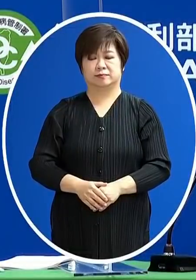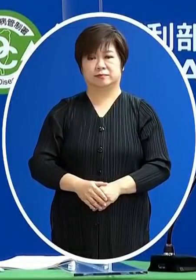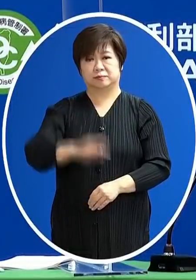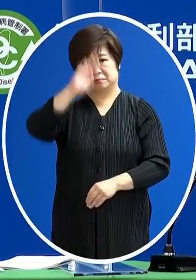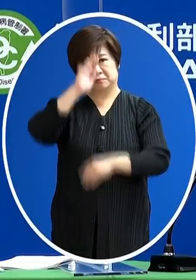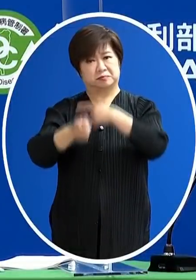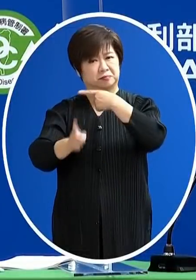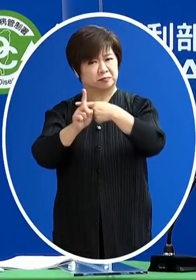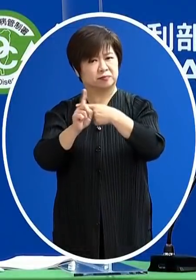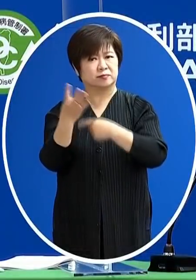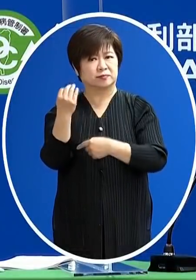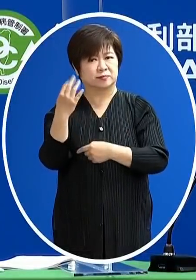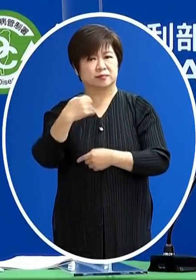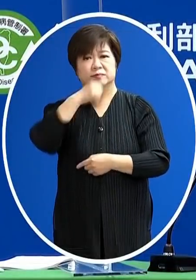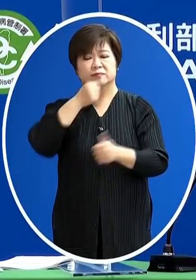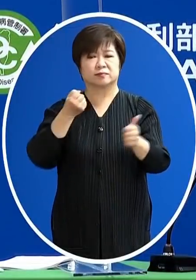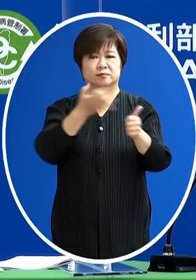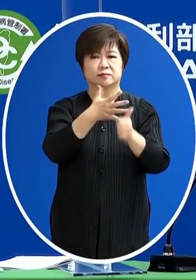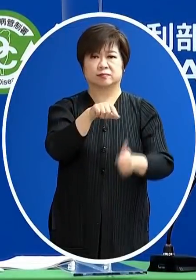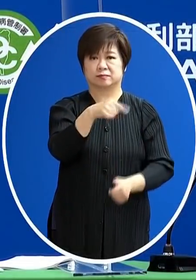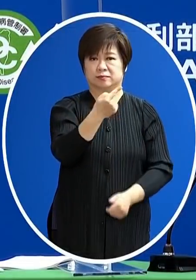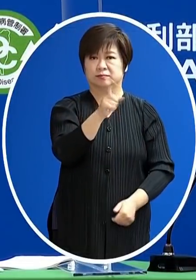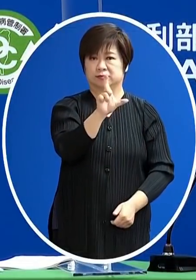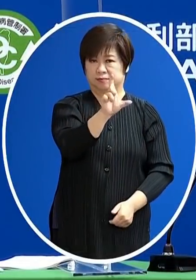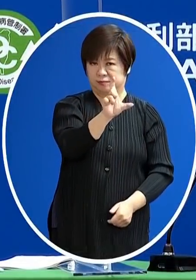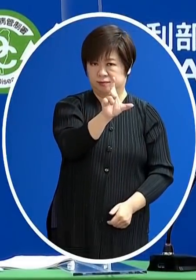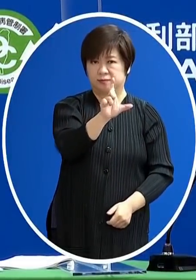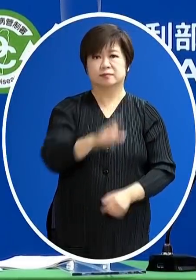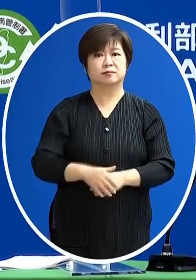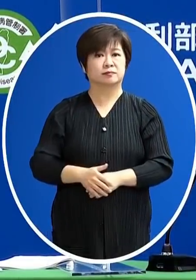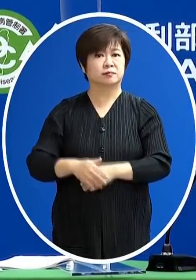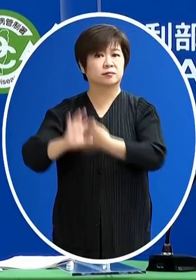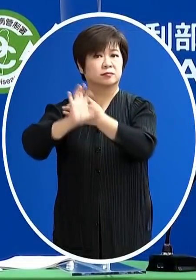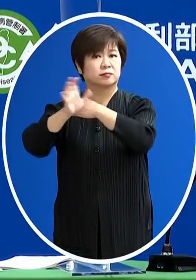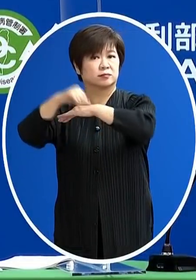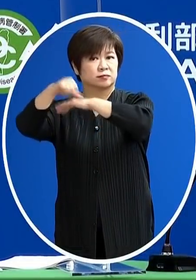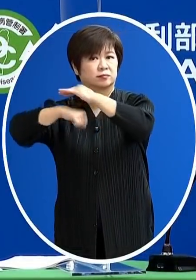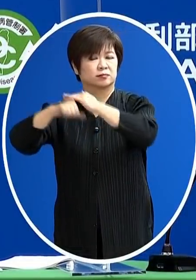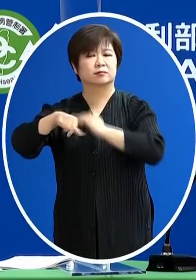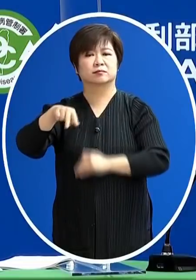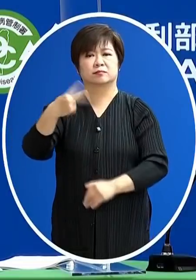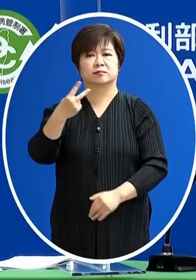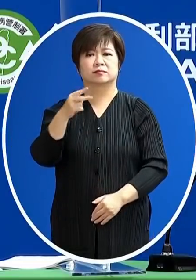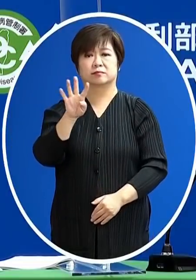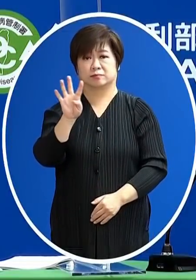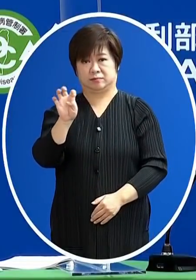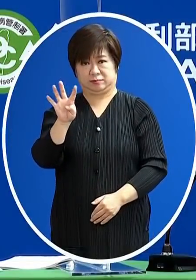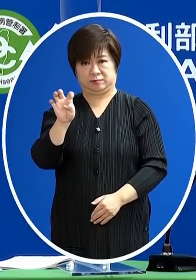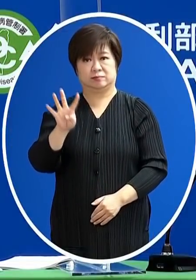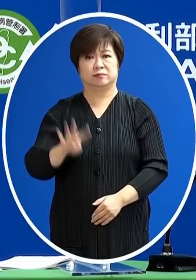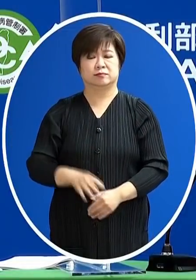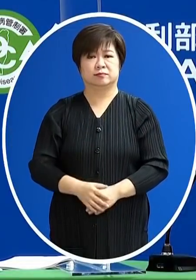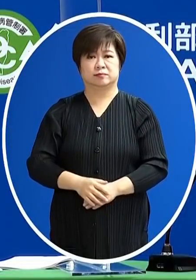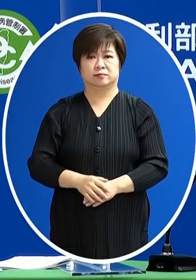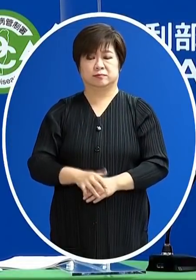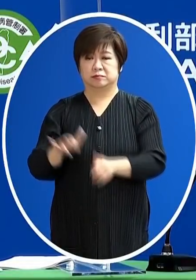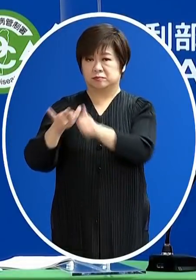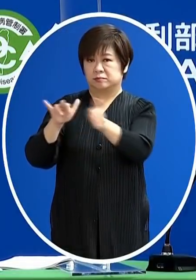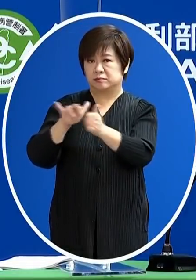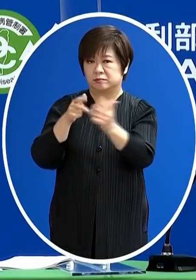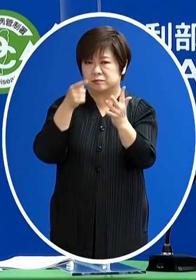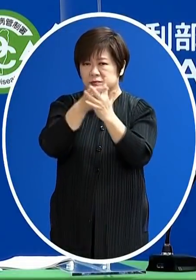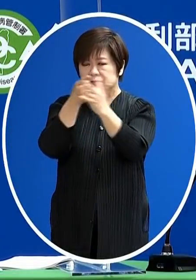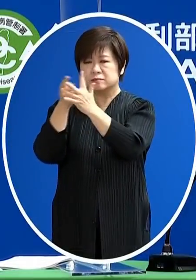今天的确定病例本土有160例，那境外移入的是244例，落地裁检